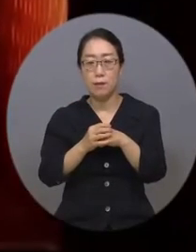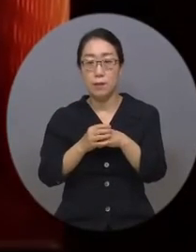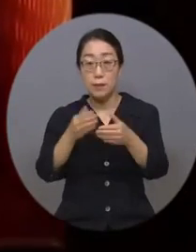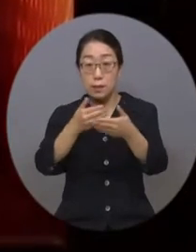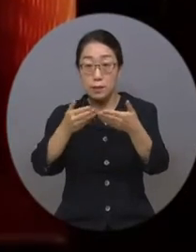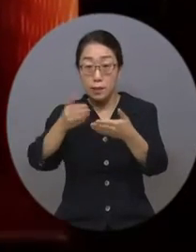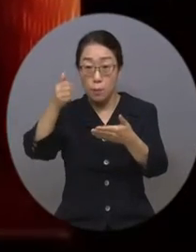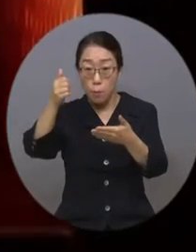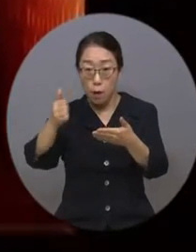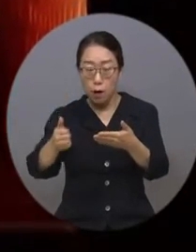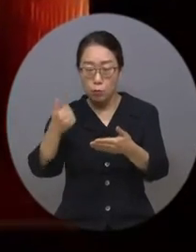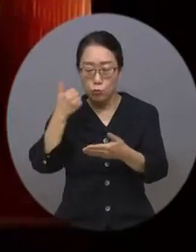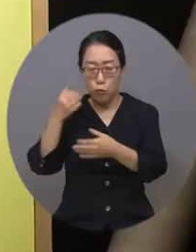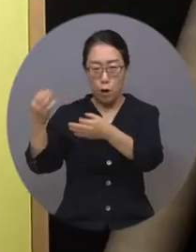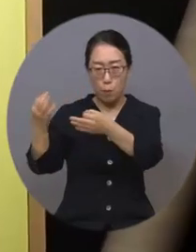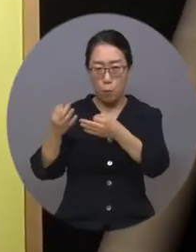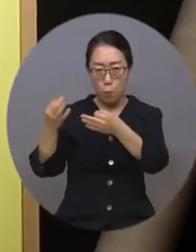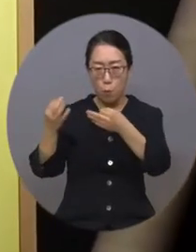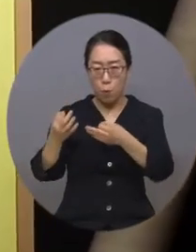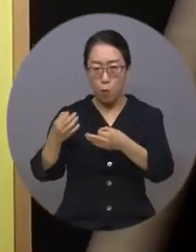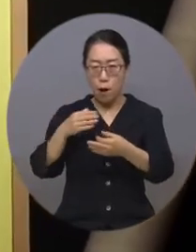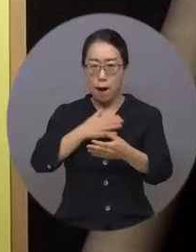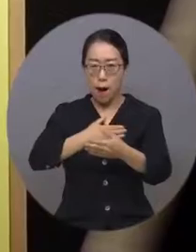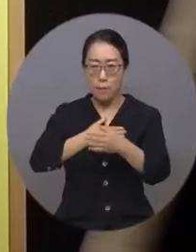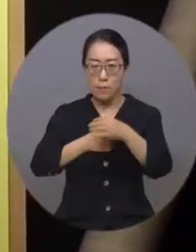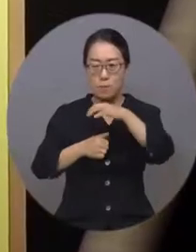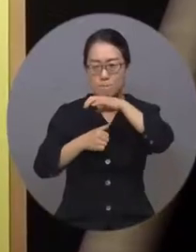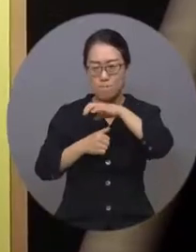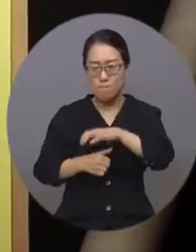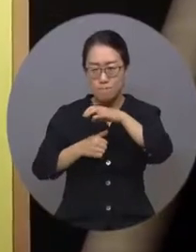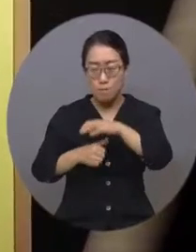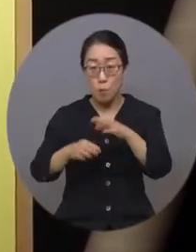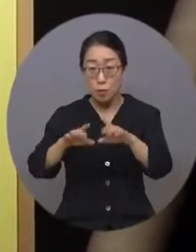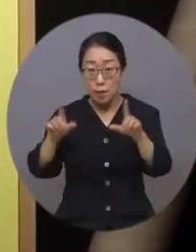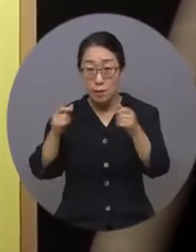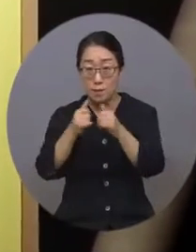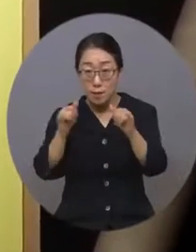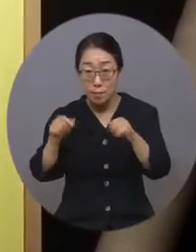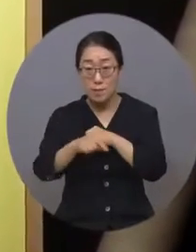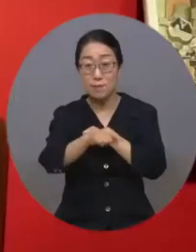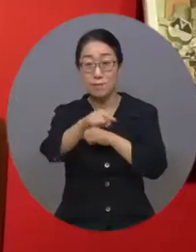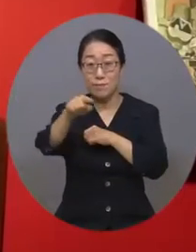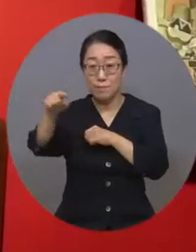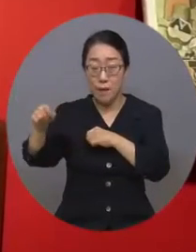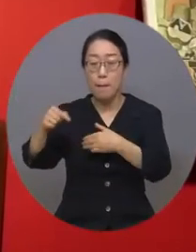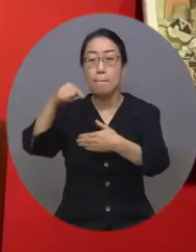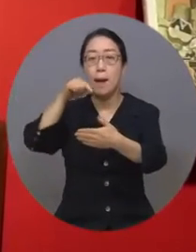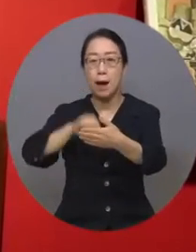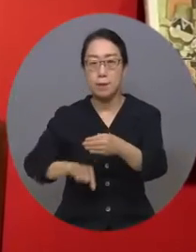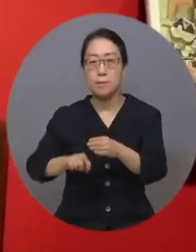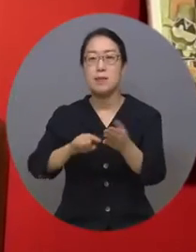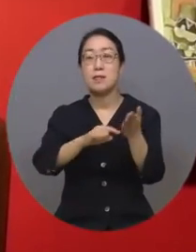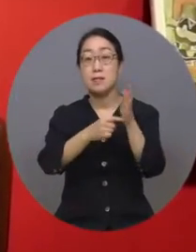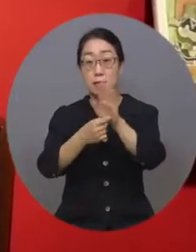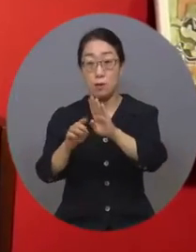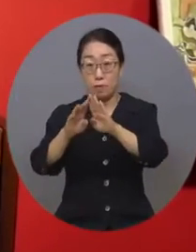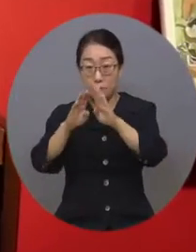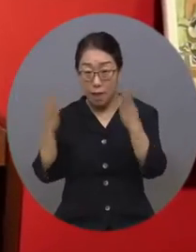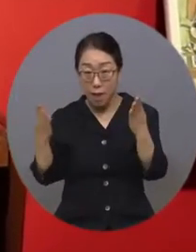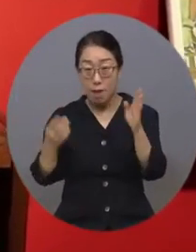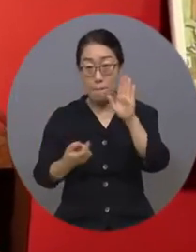작가는 누군가의 시선을 의식하며 감정을 표출하지 못하는 현대인의 마음을 드러내 작품 속 인물들을